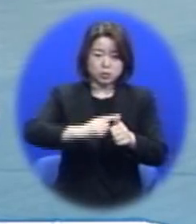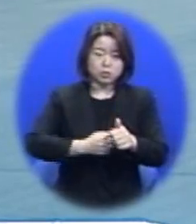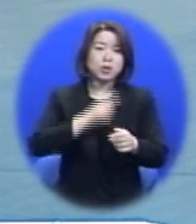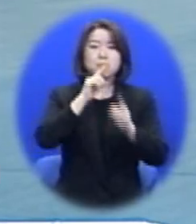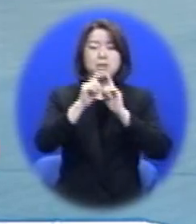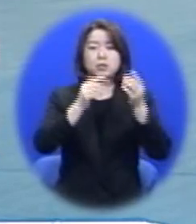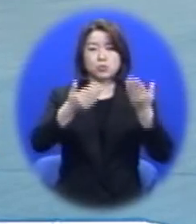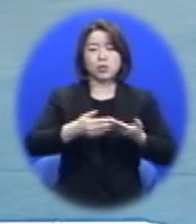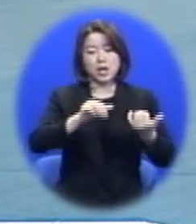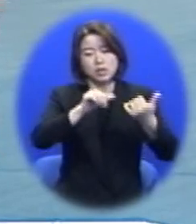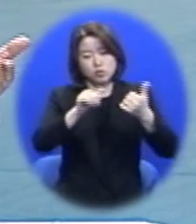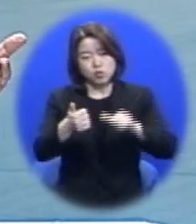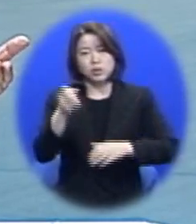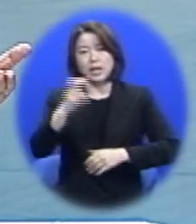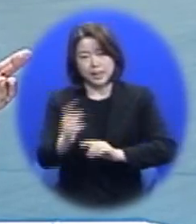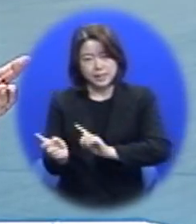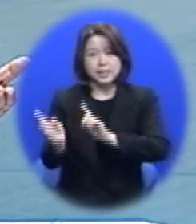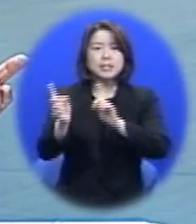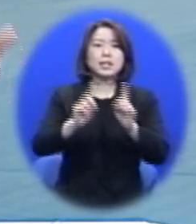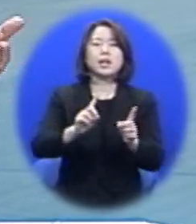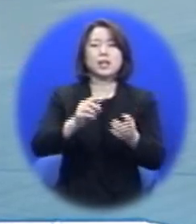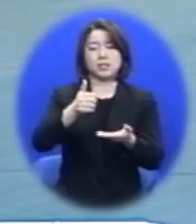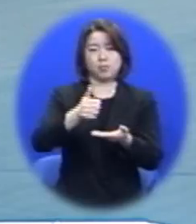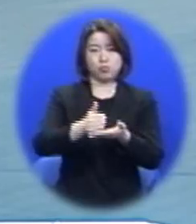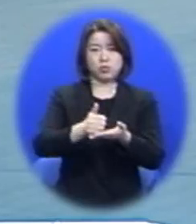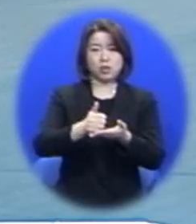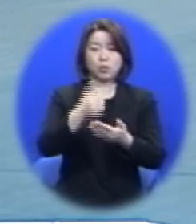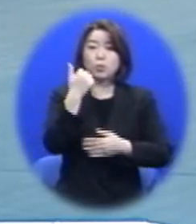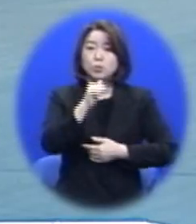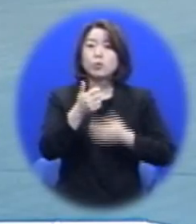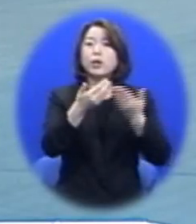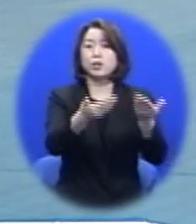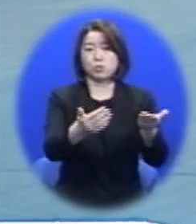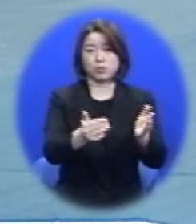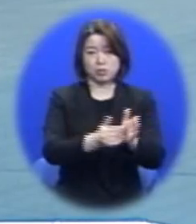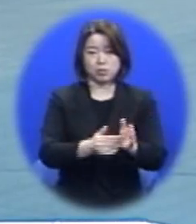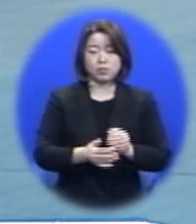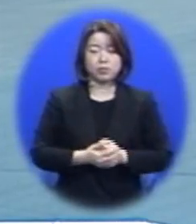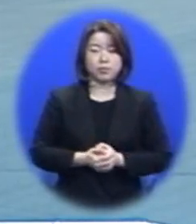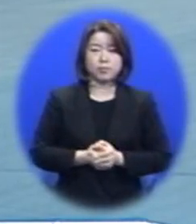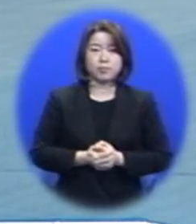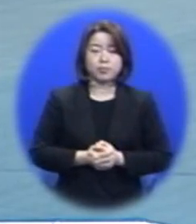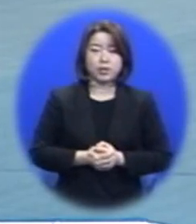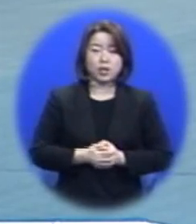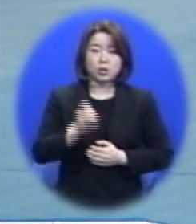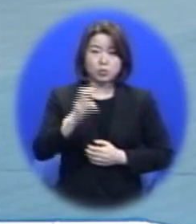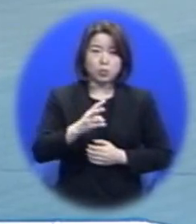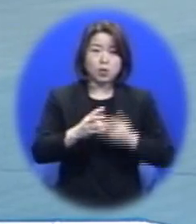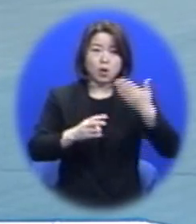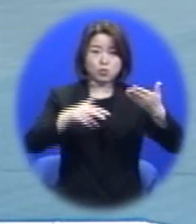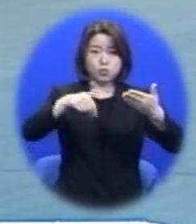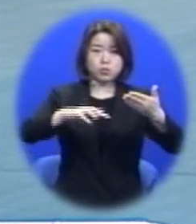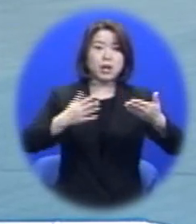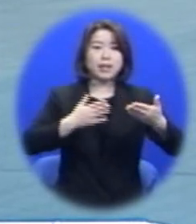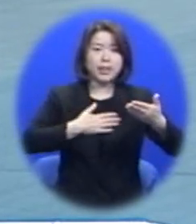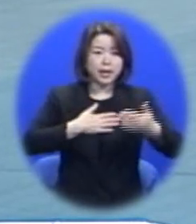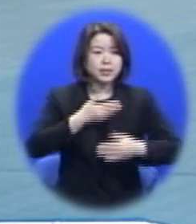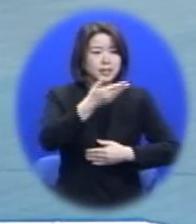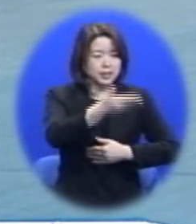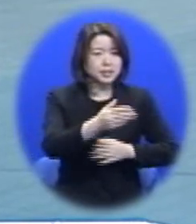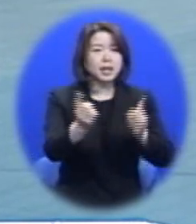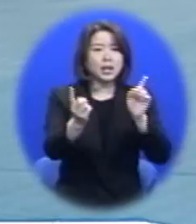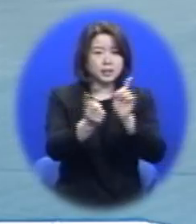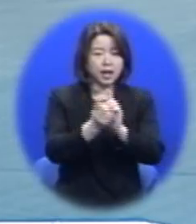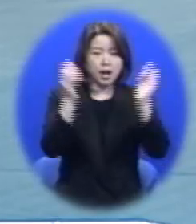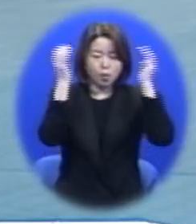말씀하시기를 죽었다가 다시 살아나신 분이라고 그렇게 소개했습니다. 그러면서 9절에 나는 내가 당한